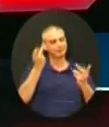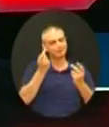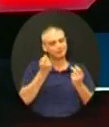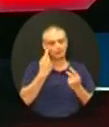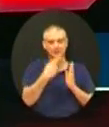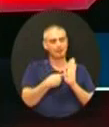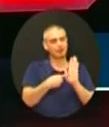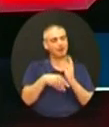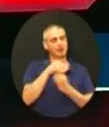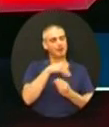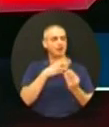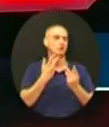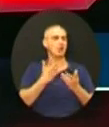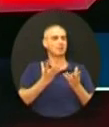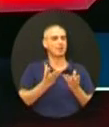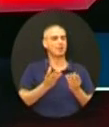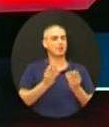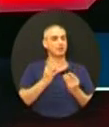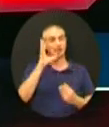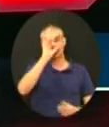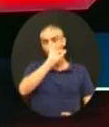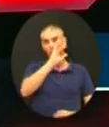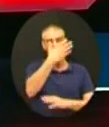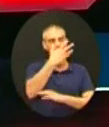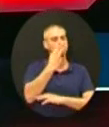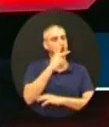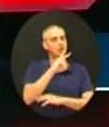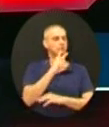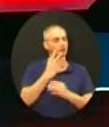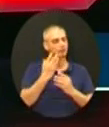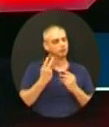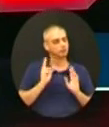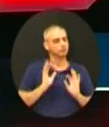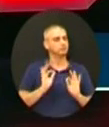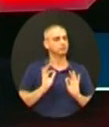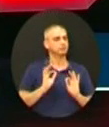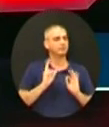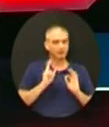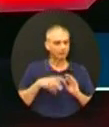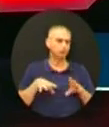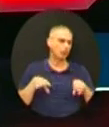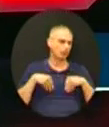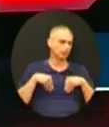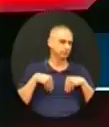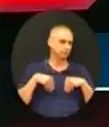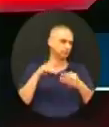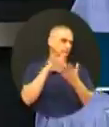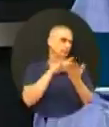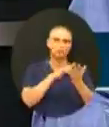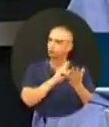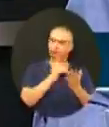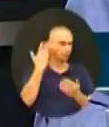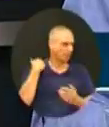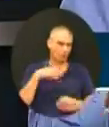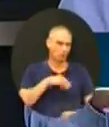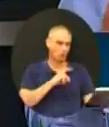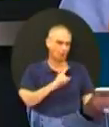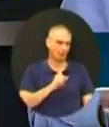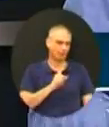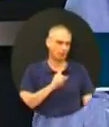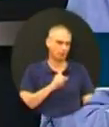את, הייתי אומר, את האג'נדה המדינית שלה למעוגלת יותר, לכזו שיכולה להתקבל במקומות שהיא לא הייתה מקובלת